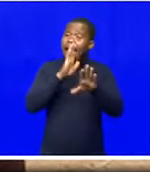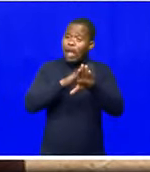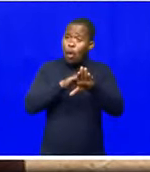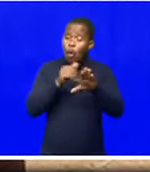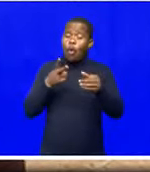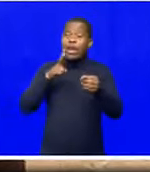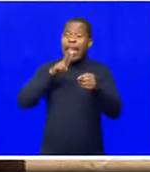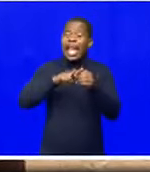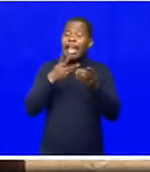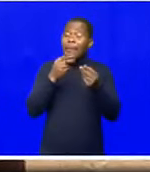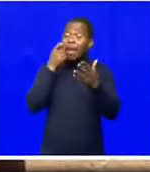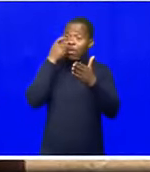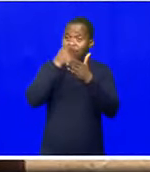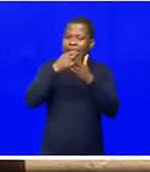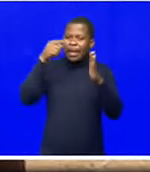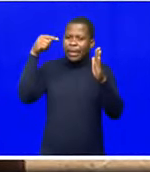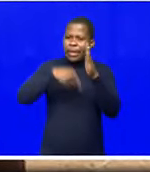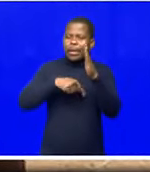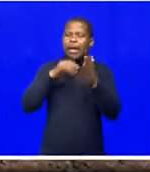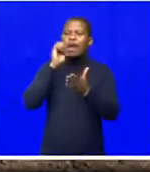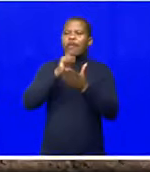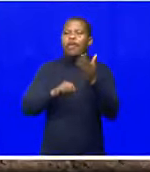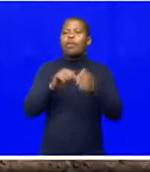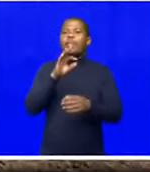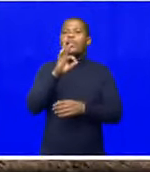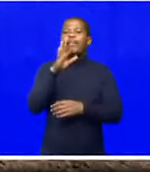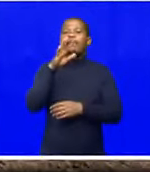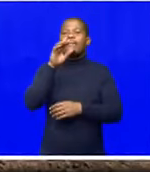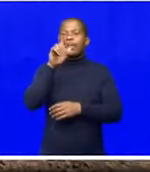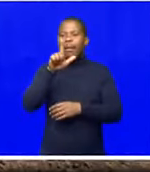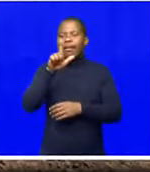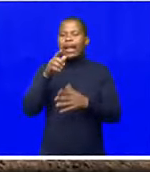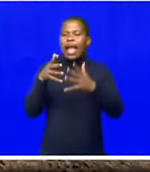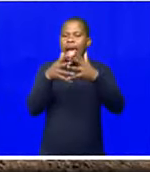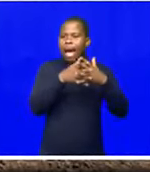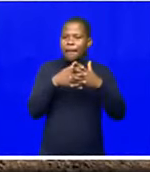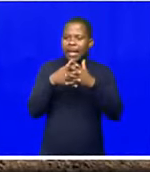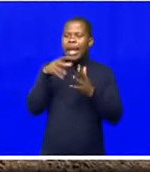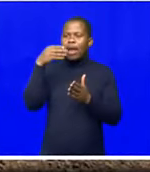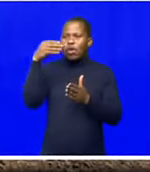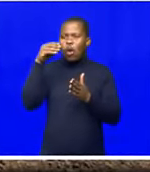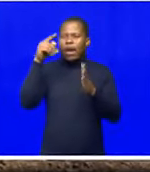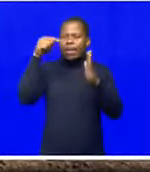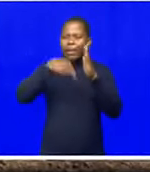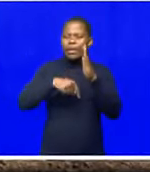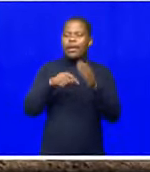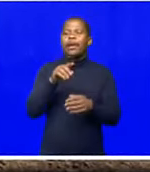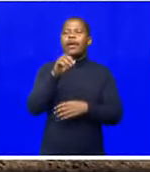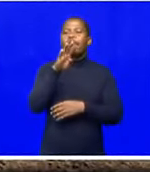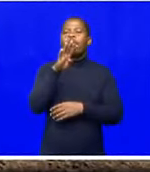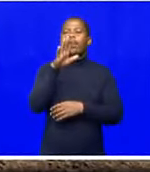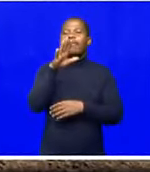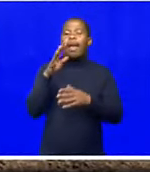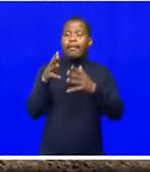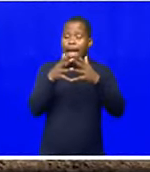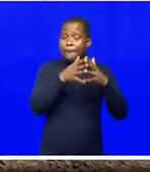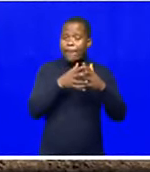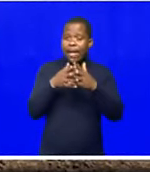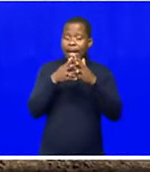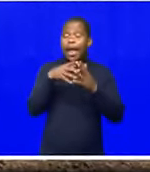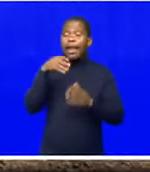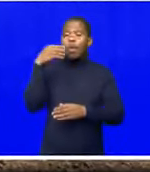seyehle kusukela ku-$357 amadola asemelika kanti nyalo setungu-$45 amadola